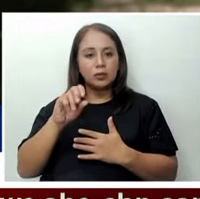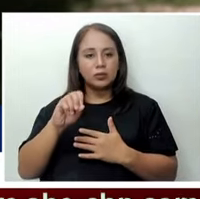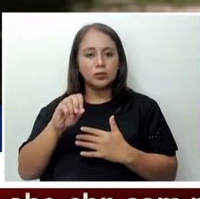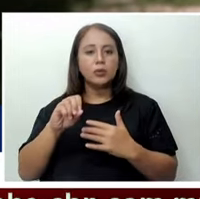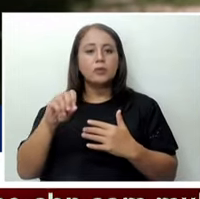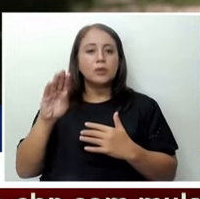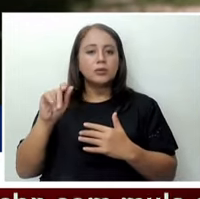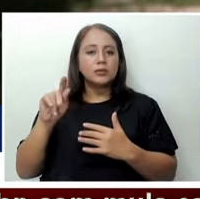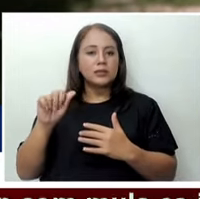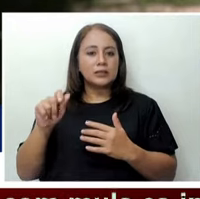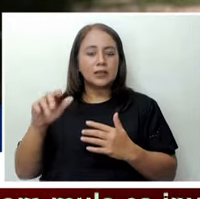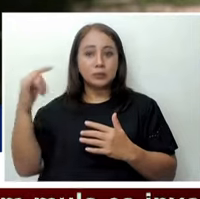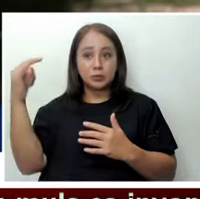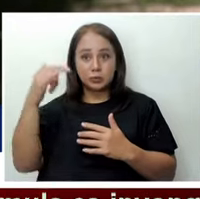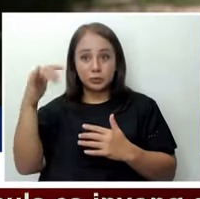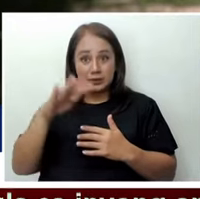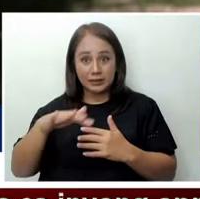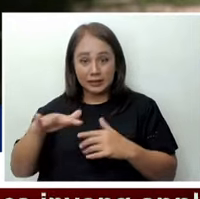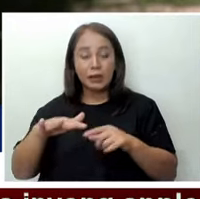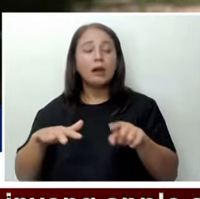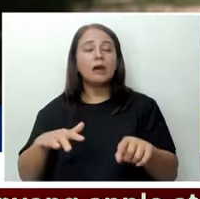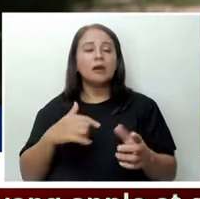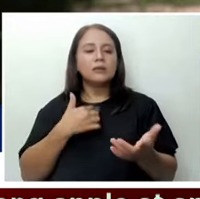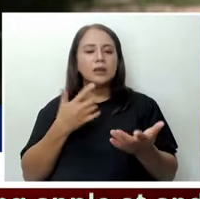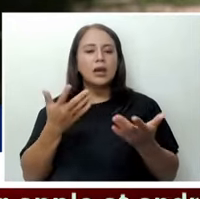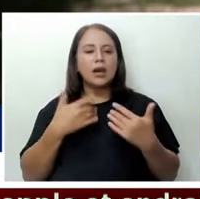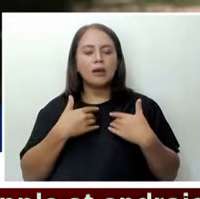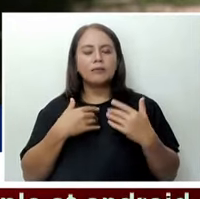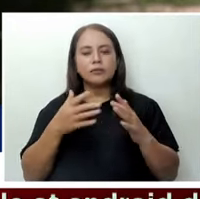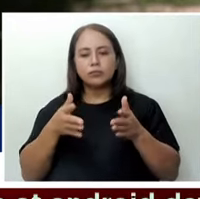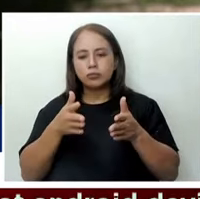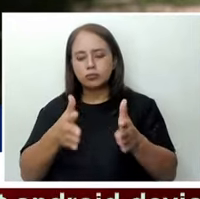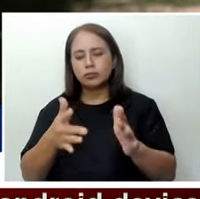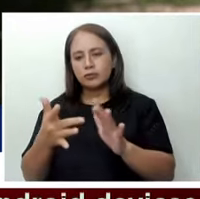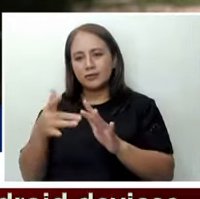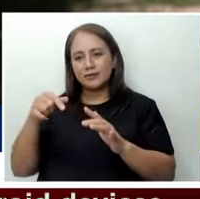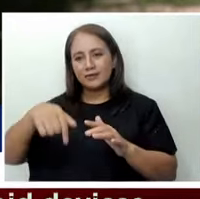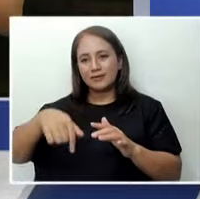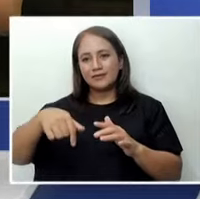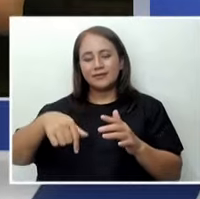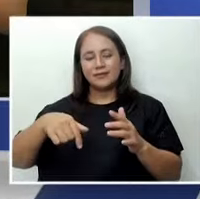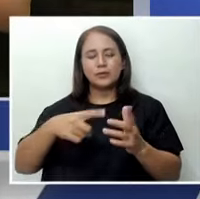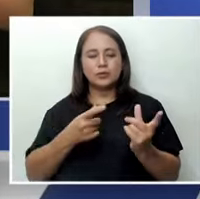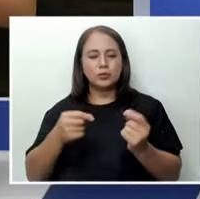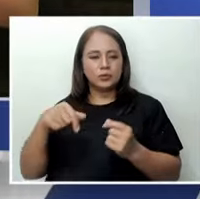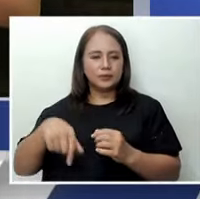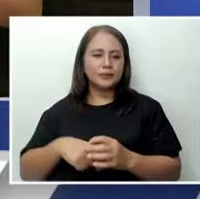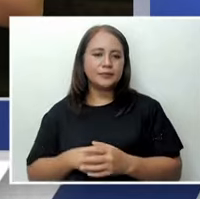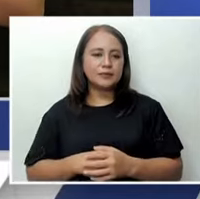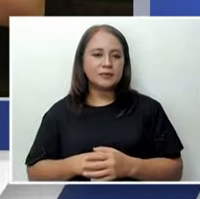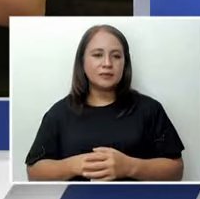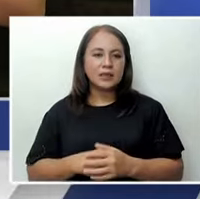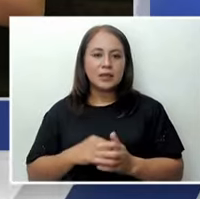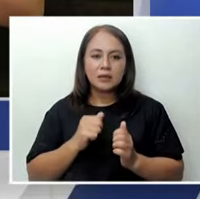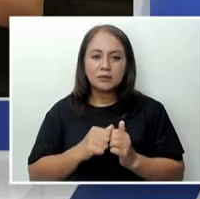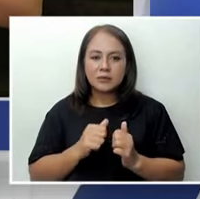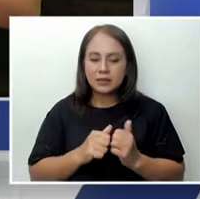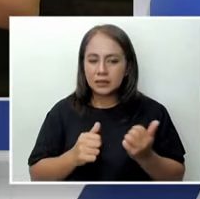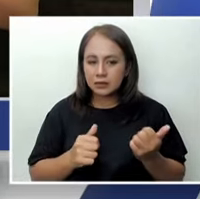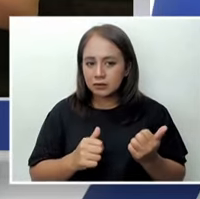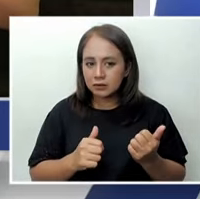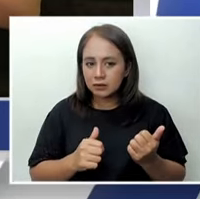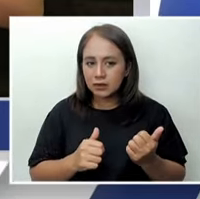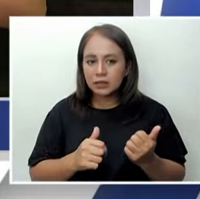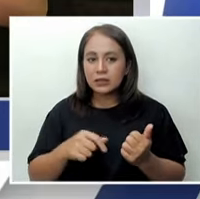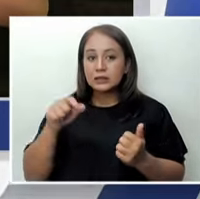kay Centino ay magkakaroon din ng road networks na gagawin dito. Henry? So Bianca, yung dyan